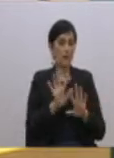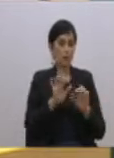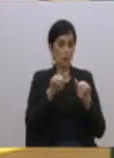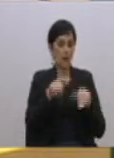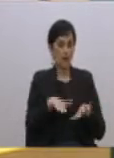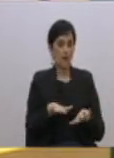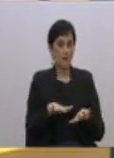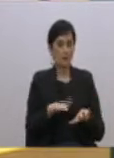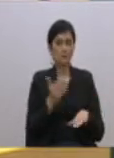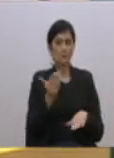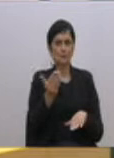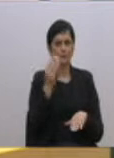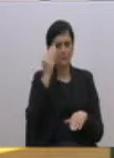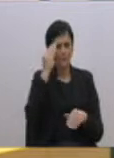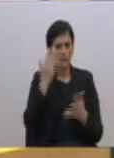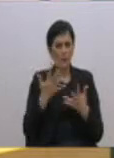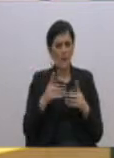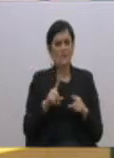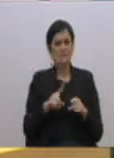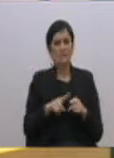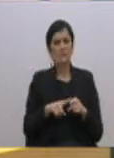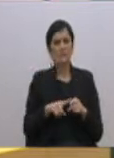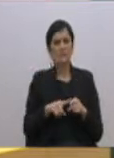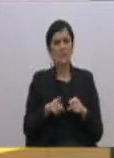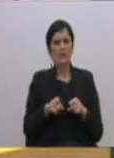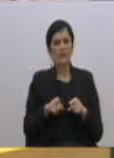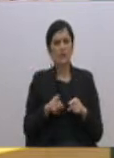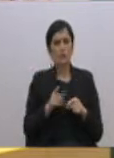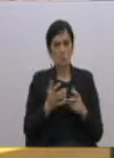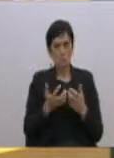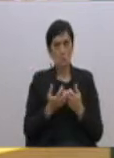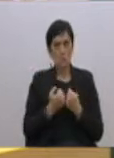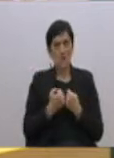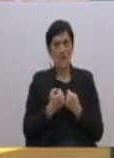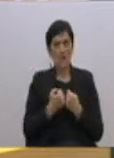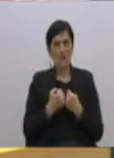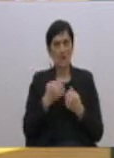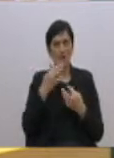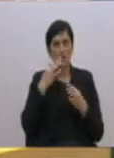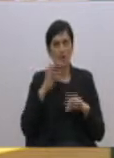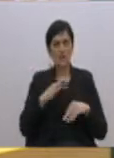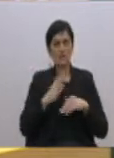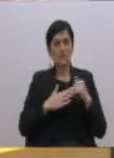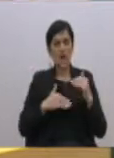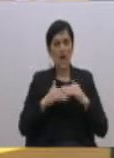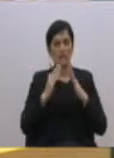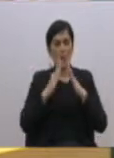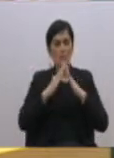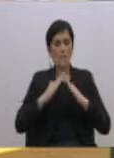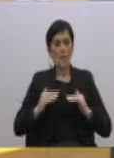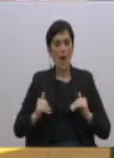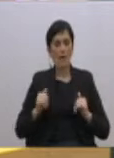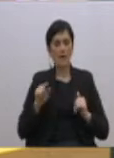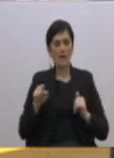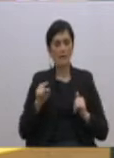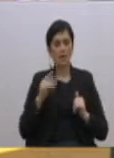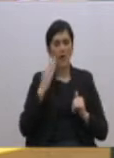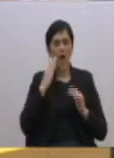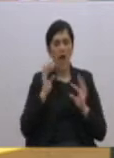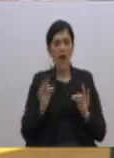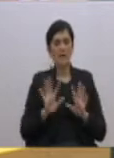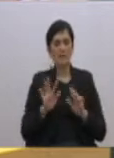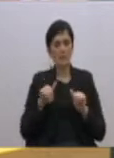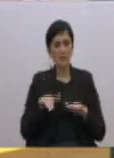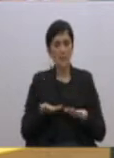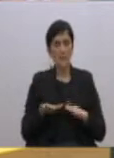leba. Tu ești armo, gid genia, ta set pomze, mi irepsi, sa calificatio palata, aset arasama tlien gata, tu ești